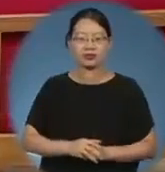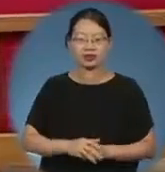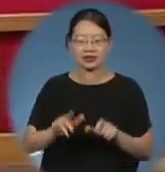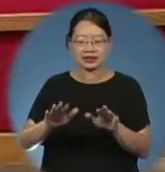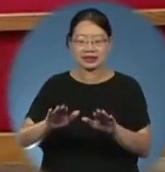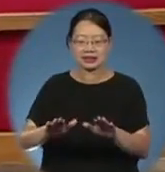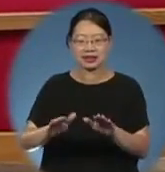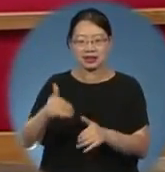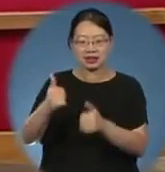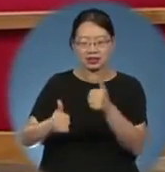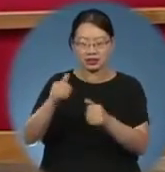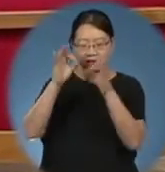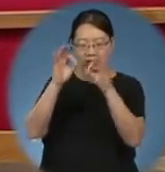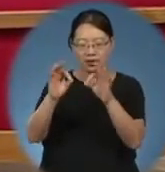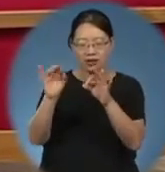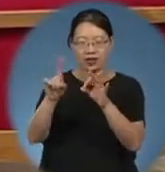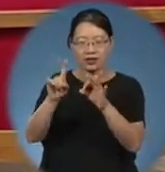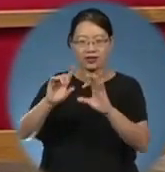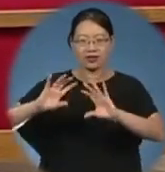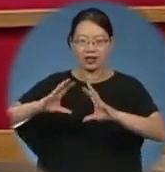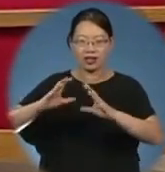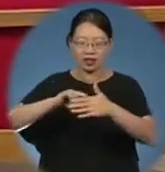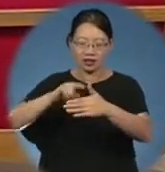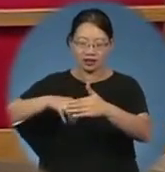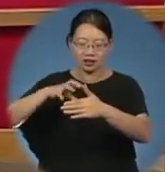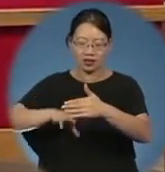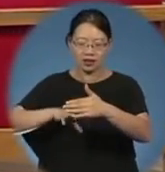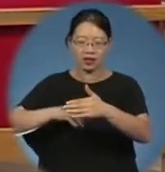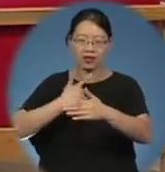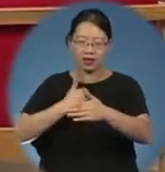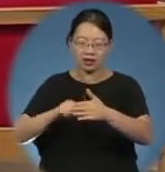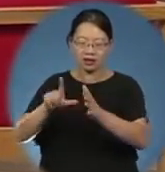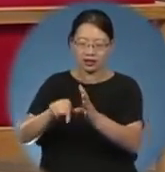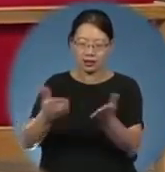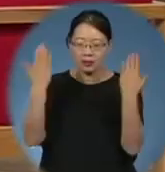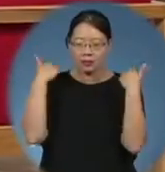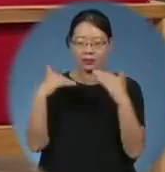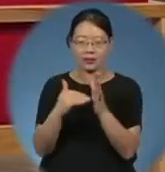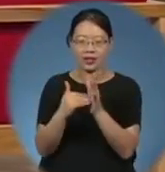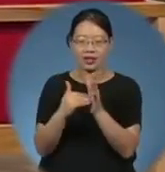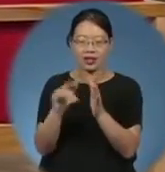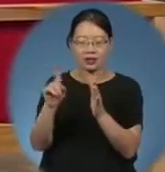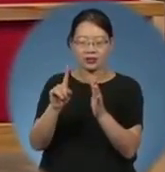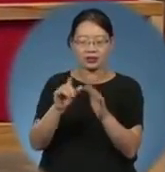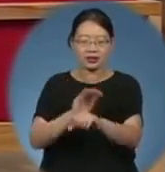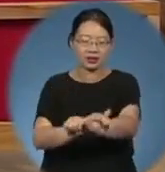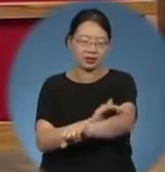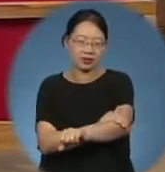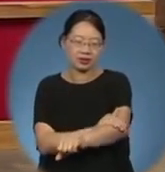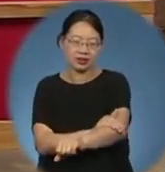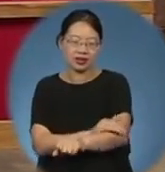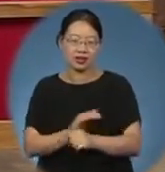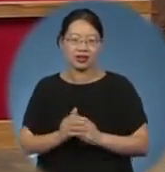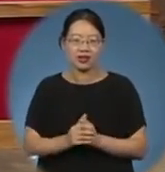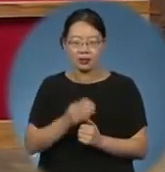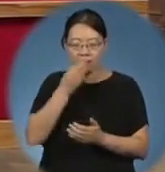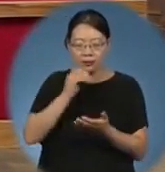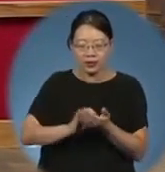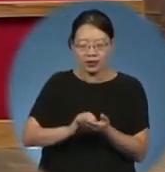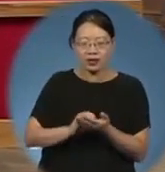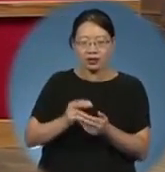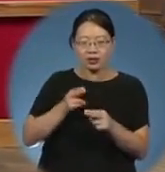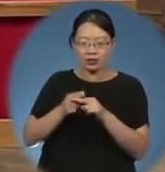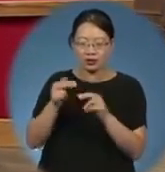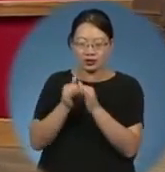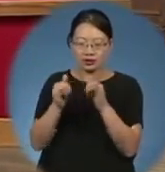인제 경쟁 이라는 게 어느 한 나라 내에서 하던 시대는 지났다 아무리 직업이 벽돌 고기 든지 요리사